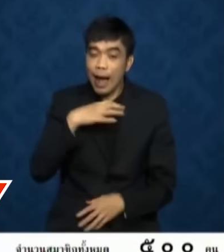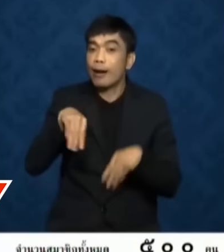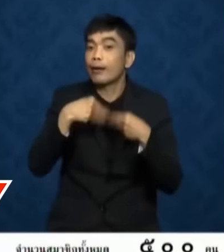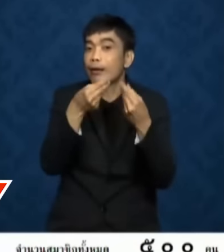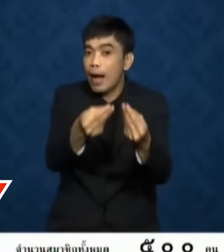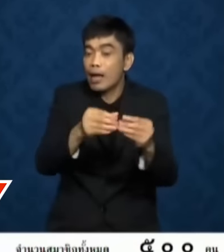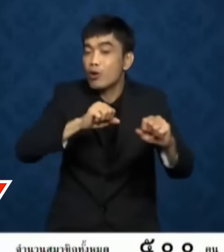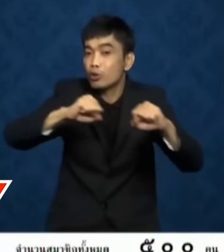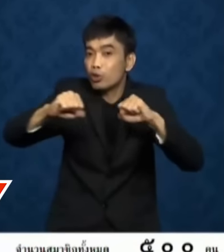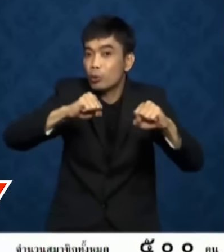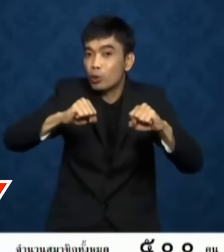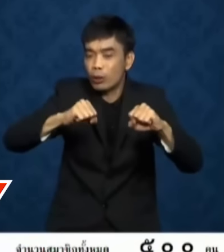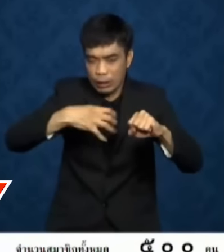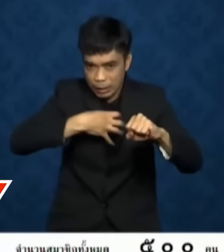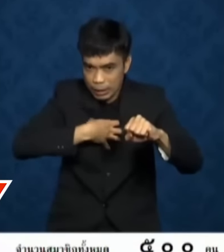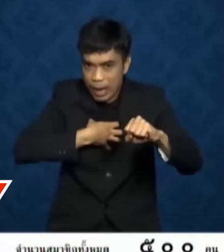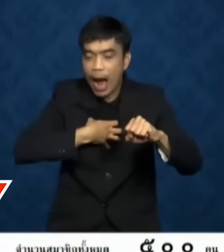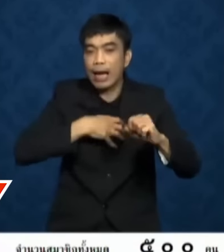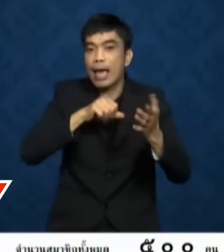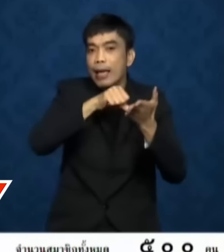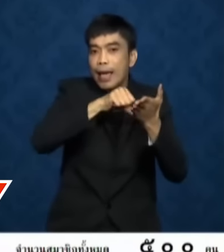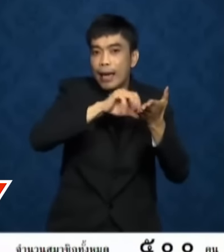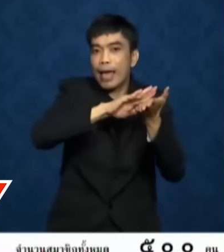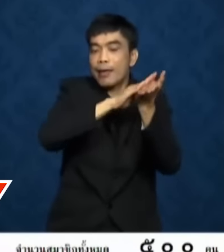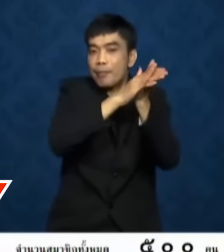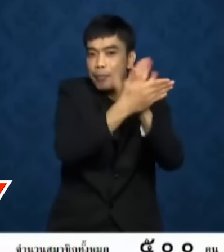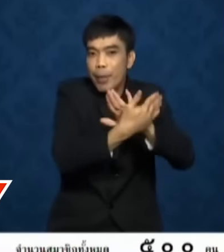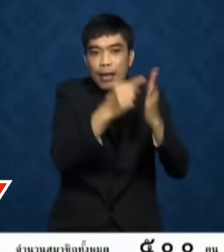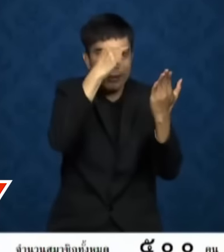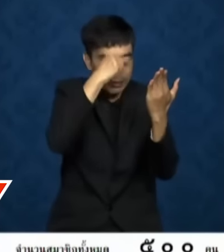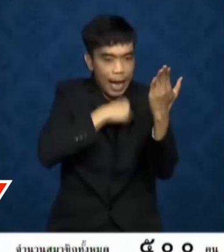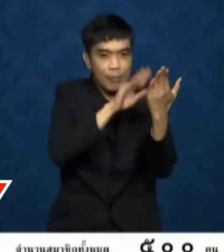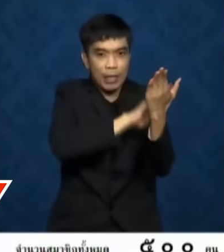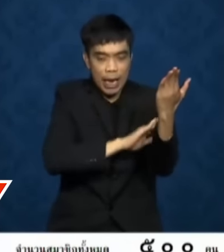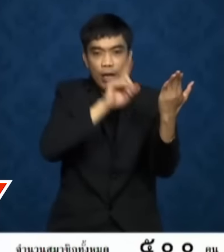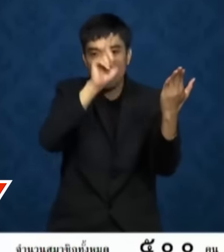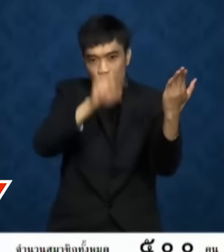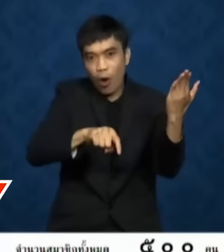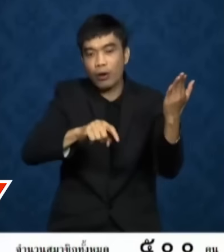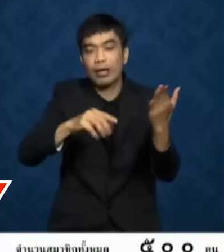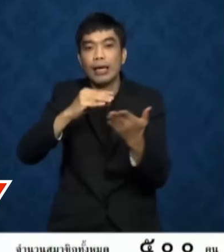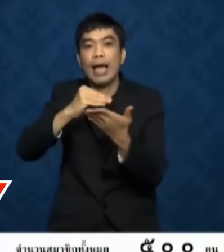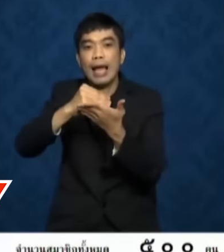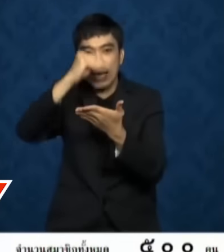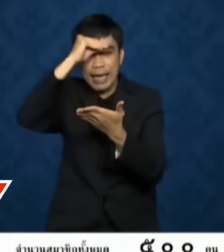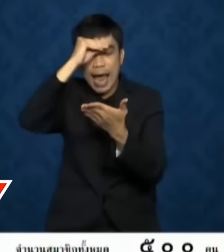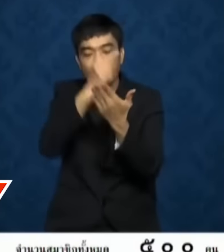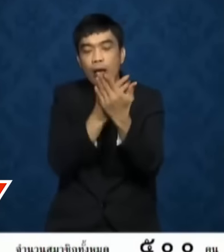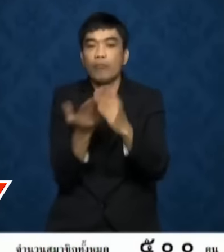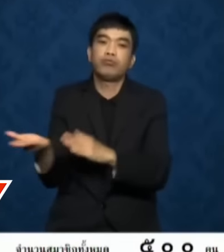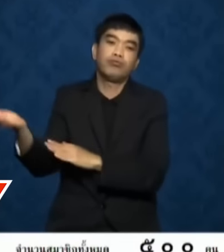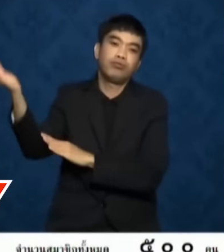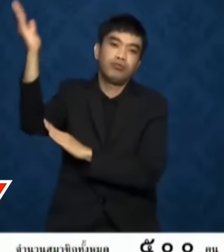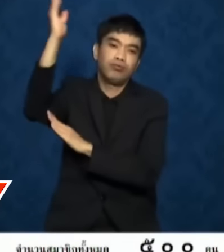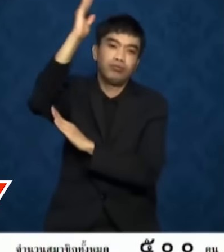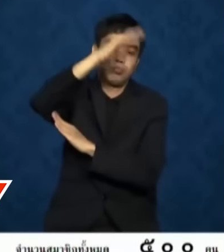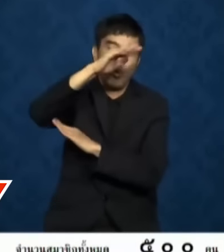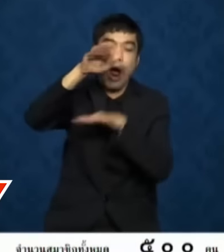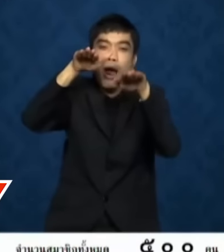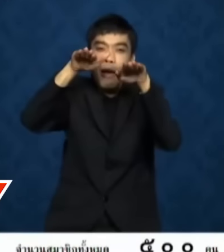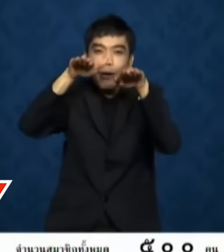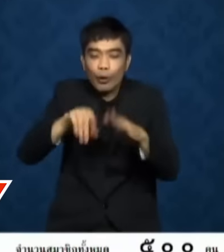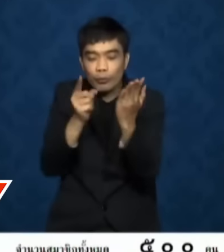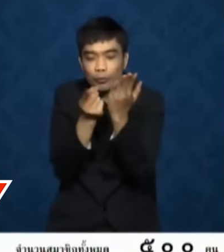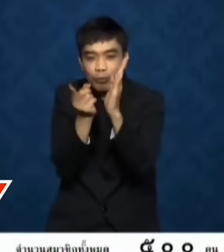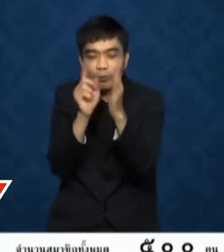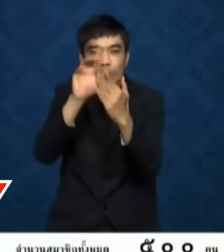ในการแก้ไขปัญหาบ้านเมืองจริงๆเราก็จำเป็นครับท่านประธานที่ต้องลดจำนวนชั่วโมงเรียนลดภาระการบ้านที่มันหนักเกินไปเพื่อให้เยาวชน